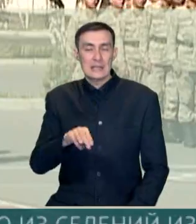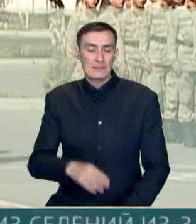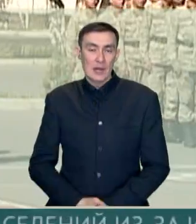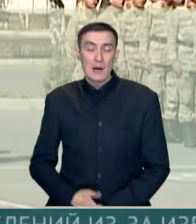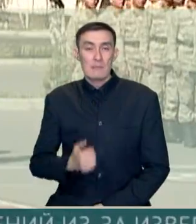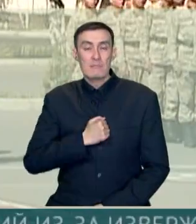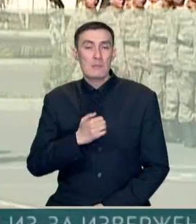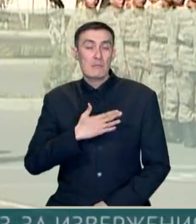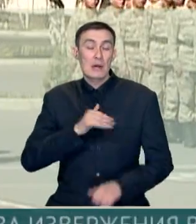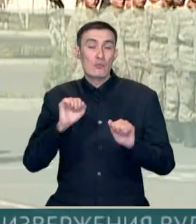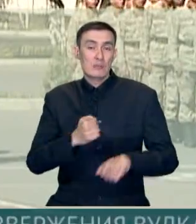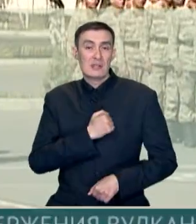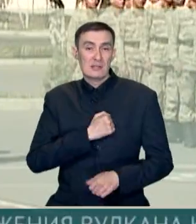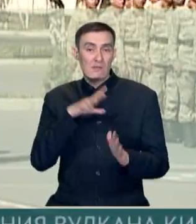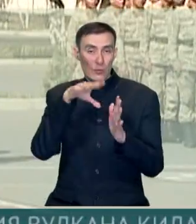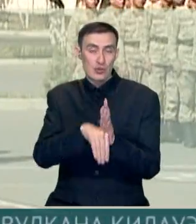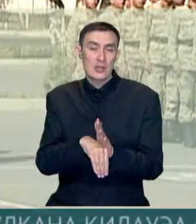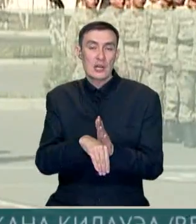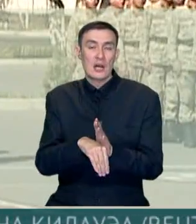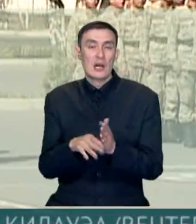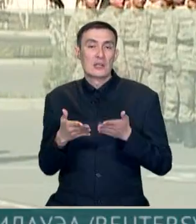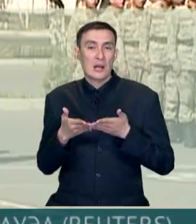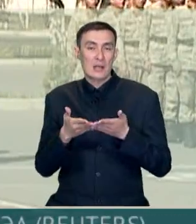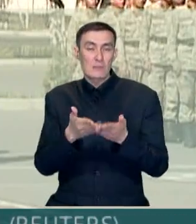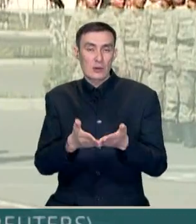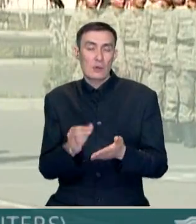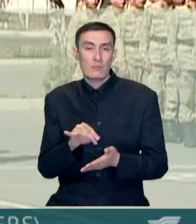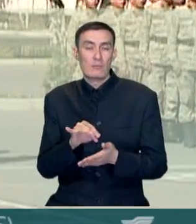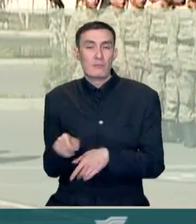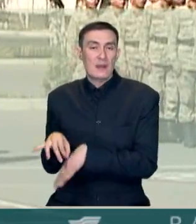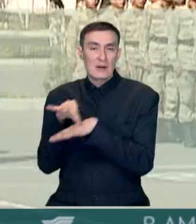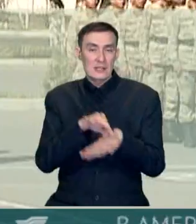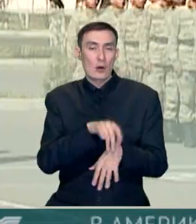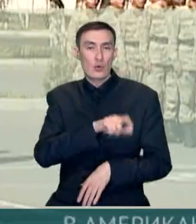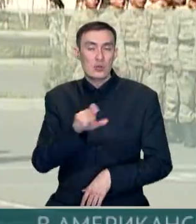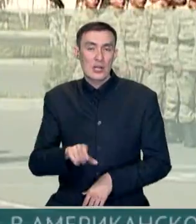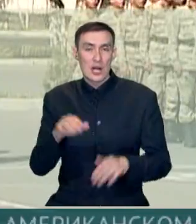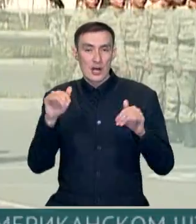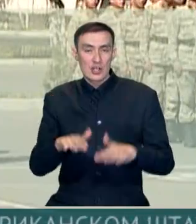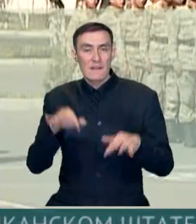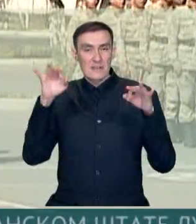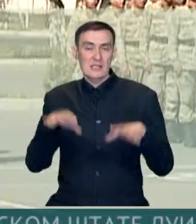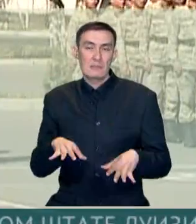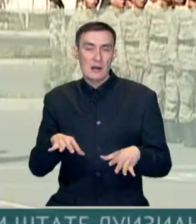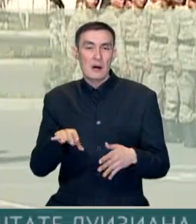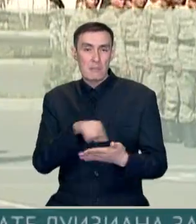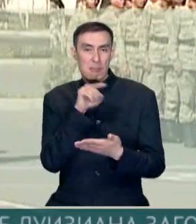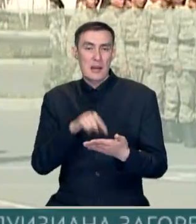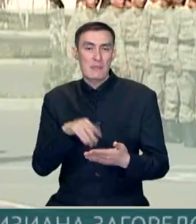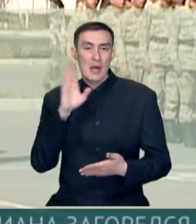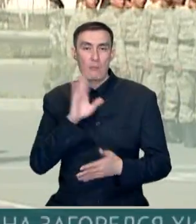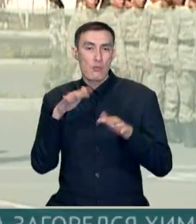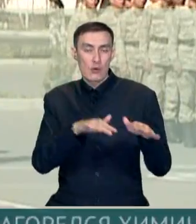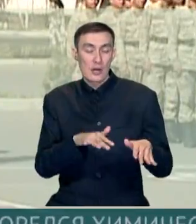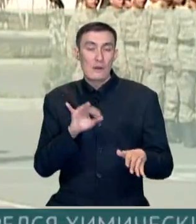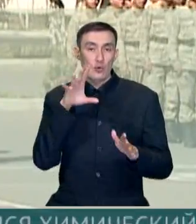десант и перевозить транспортные средства и людей для решения внезапно возникающих задач на море,